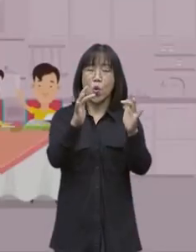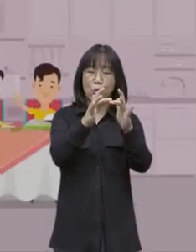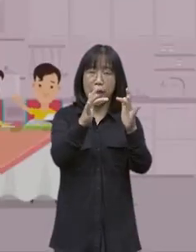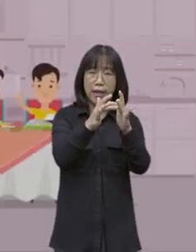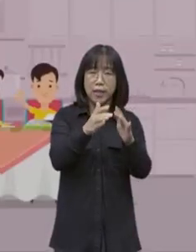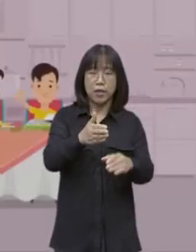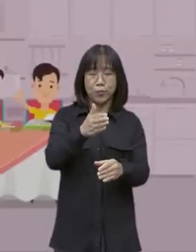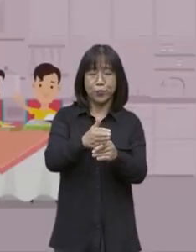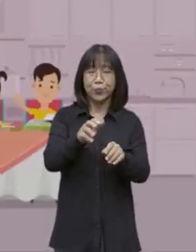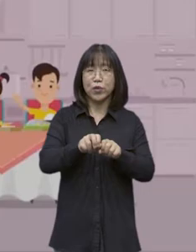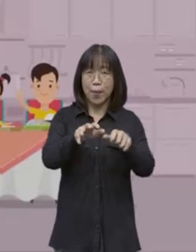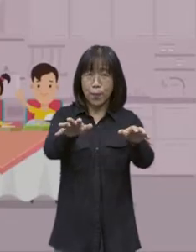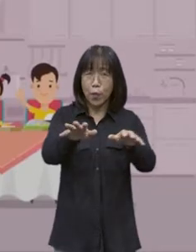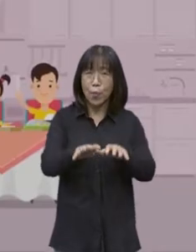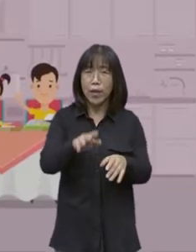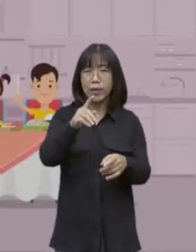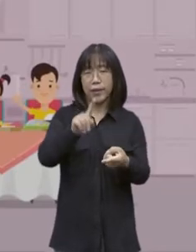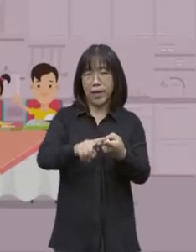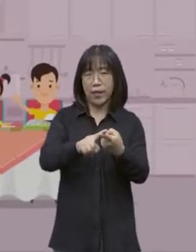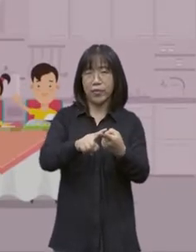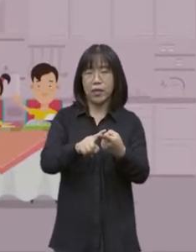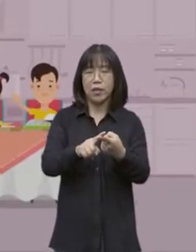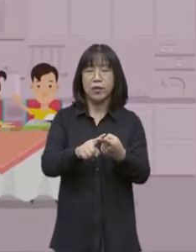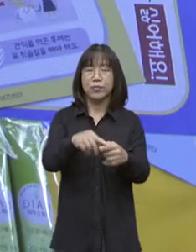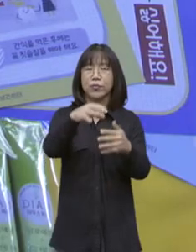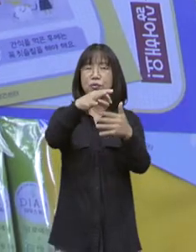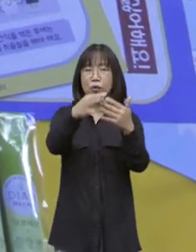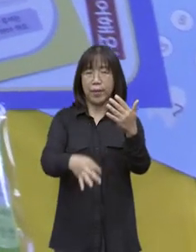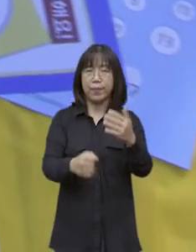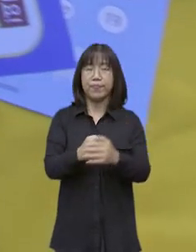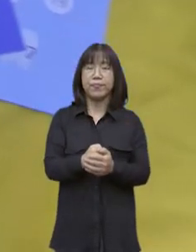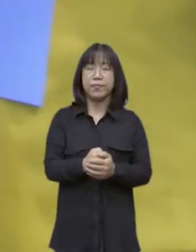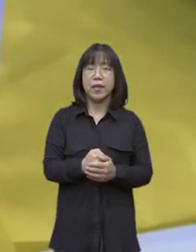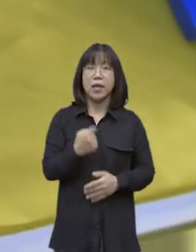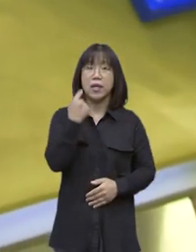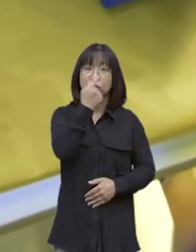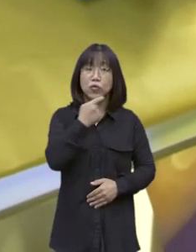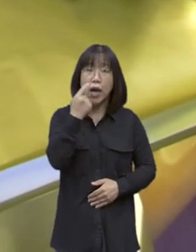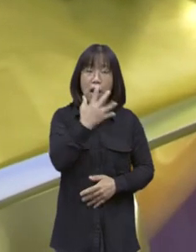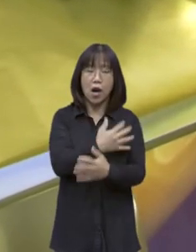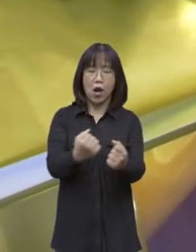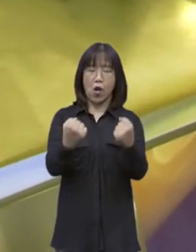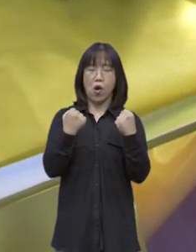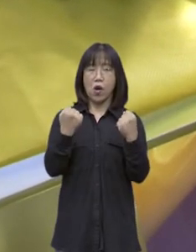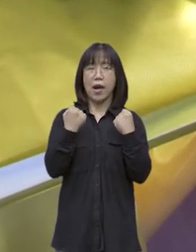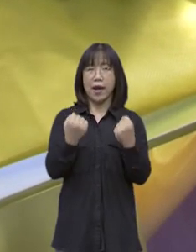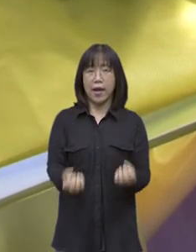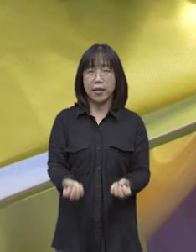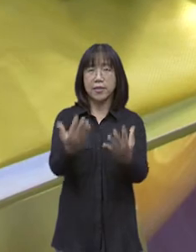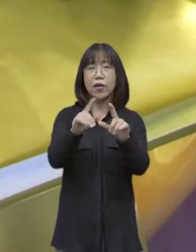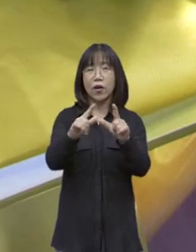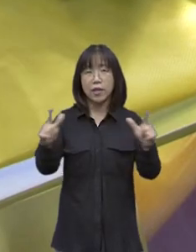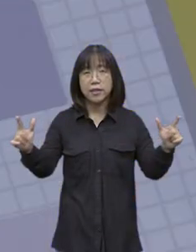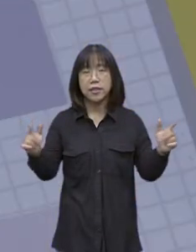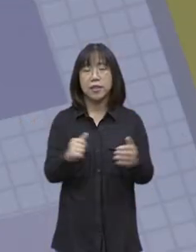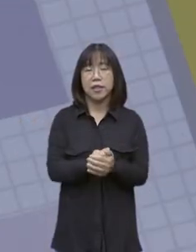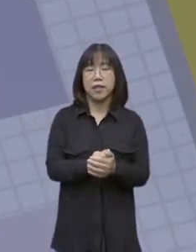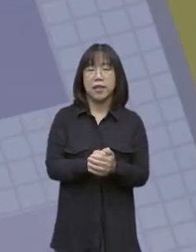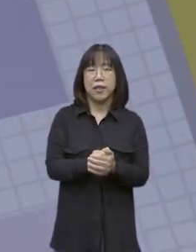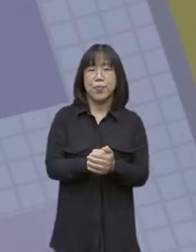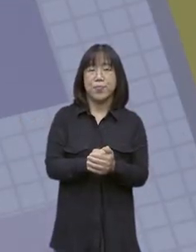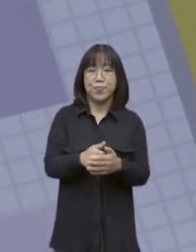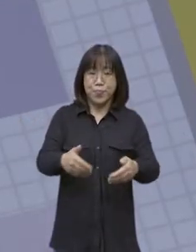플랫폼을 이용한 비대면 구강 교육 프로그램으로 구강 교육 영상과 연계 활동지, 관련 물품 등을